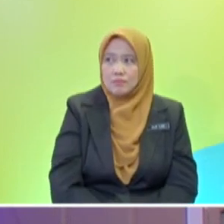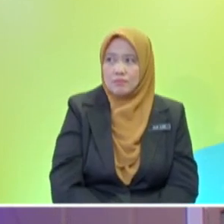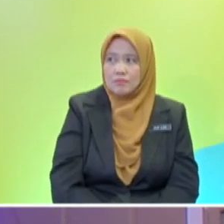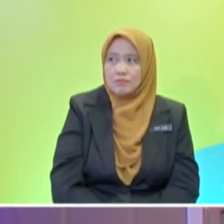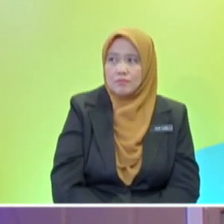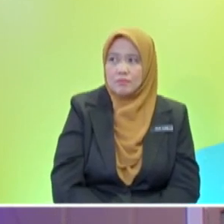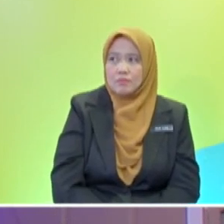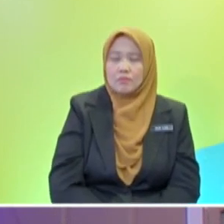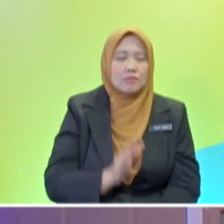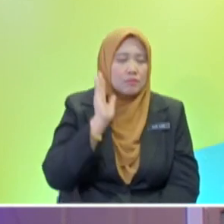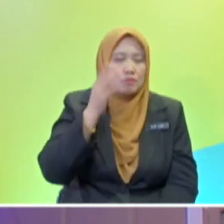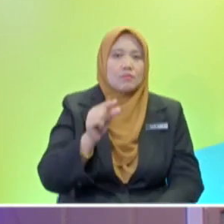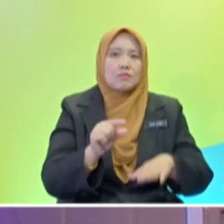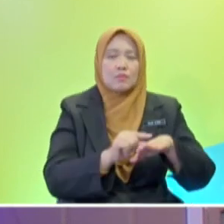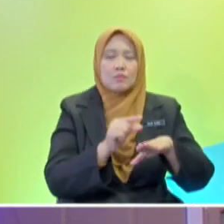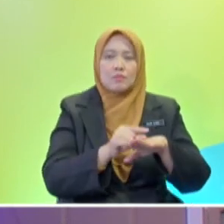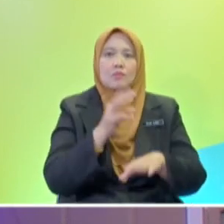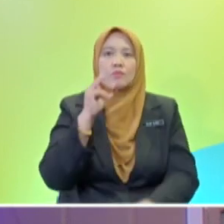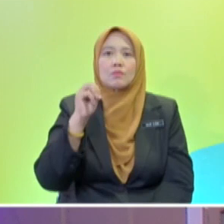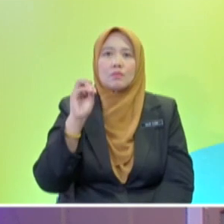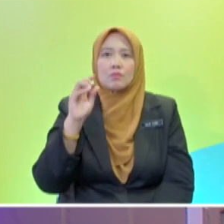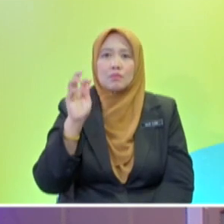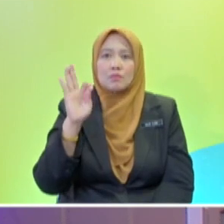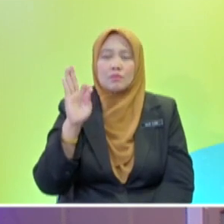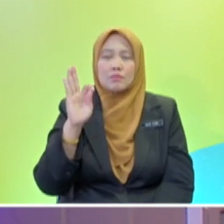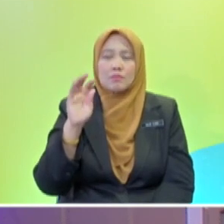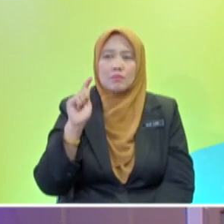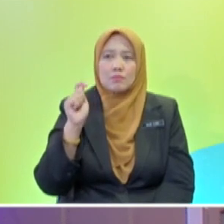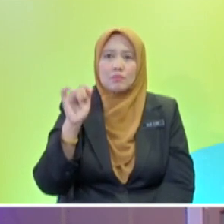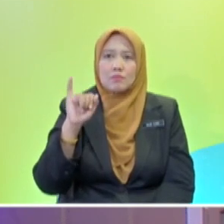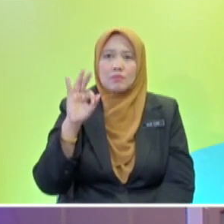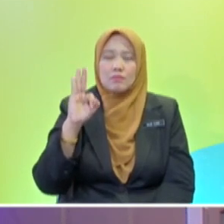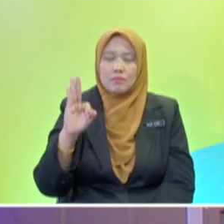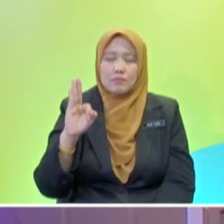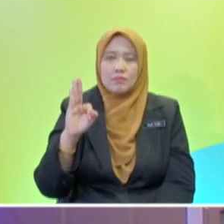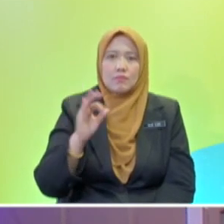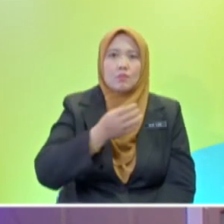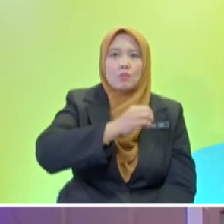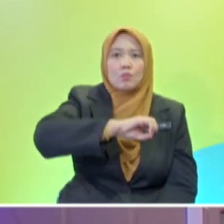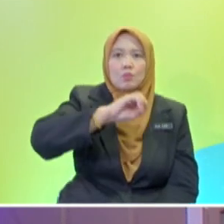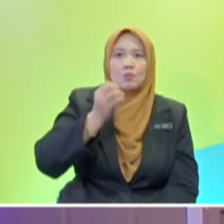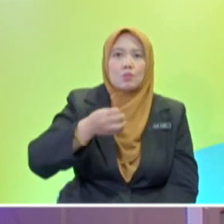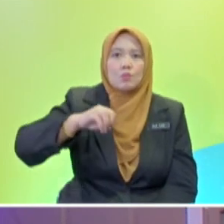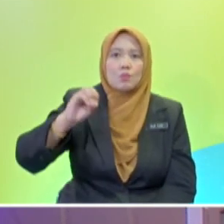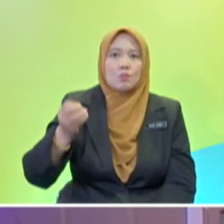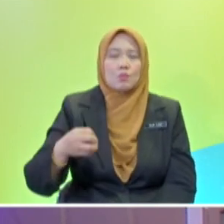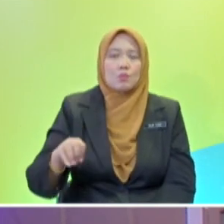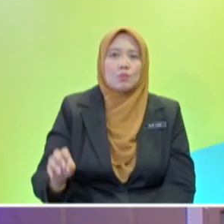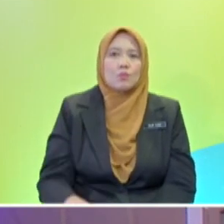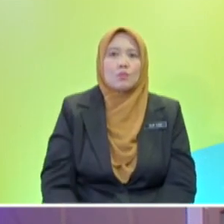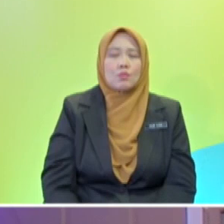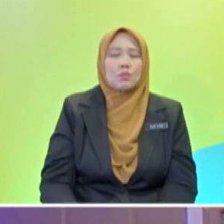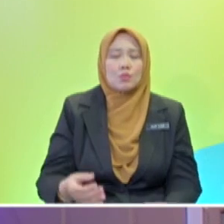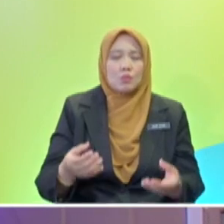kita akan menggunakan motif Ya seperti ombak Oke motif ombak tapi kita akan menggunakan teknik